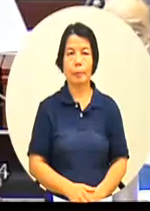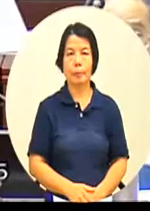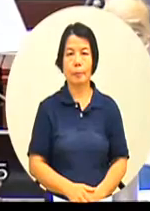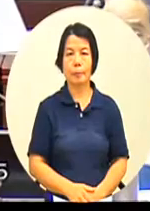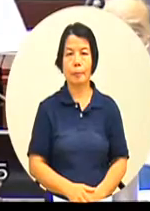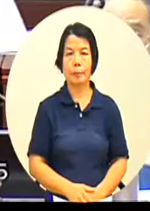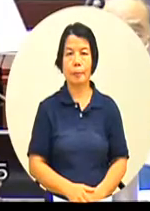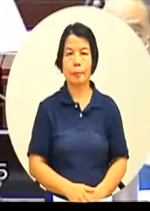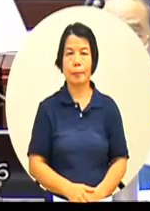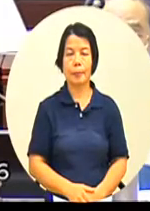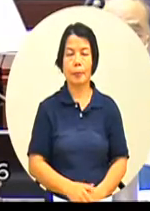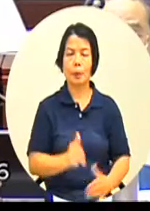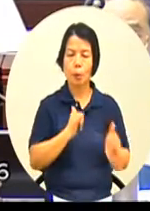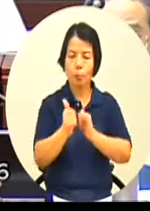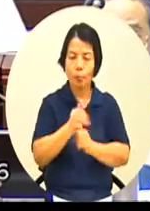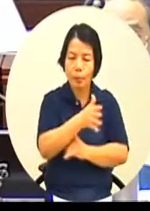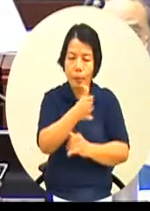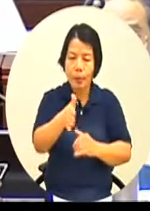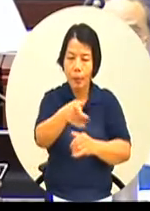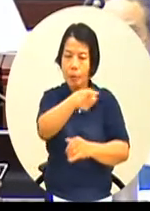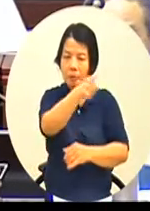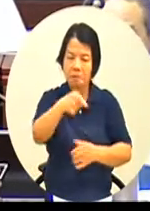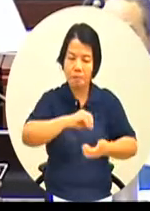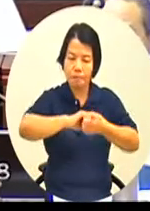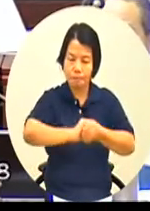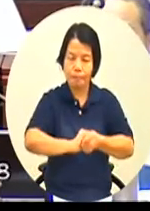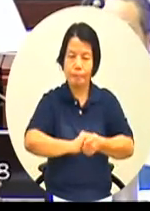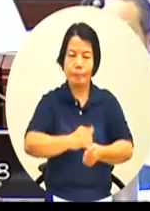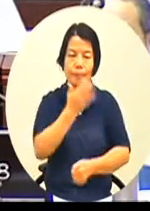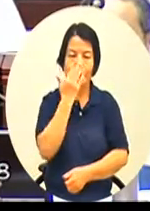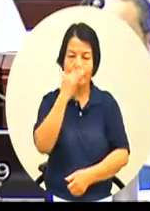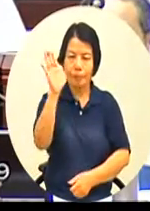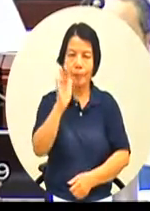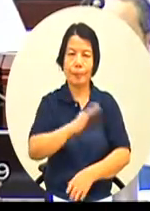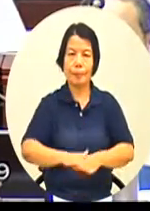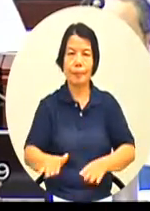啊，真的，民调一定你们赢了，就 是。但是我